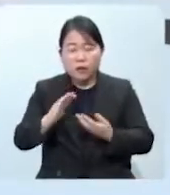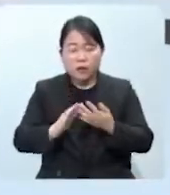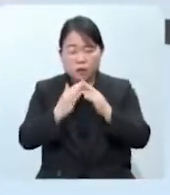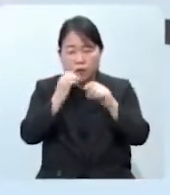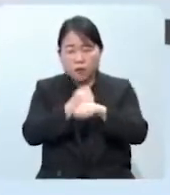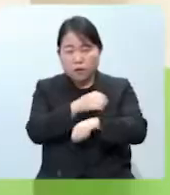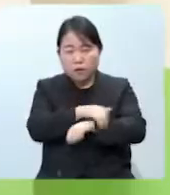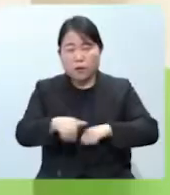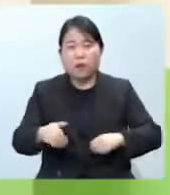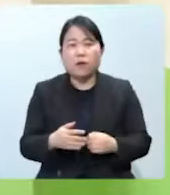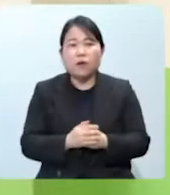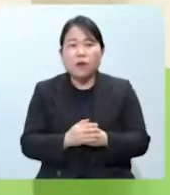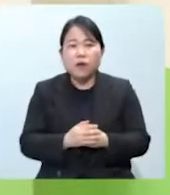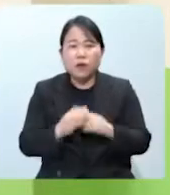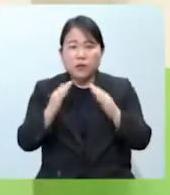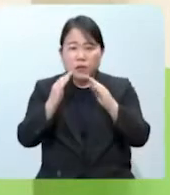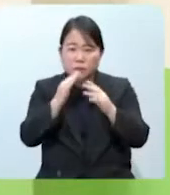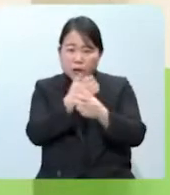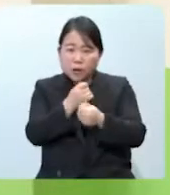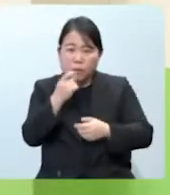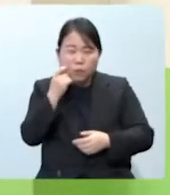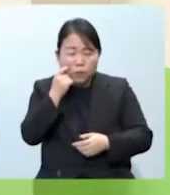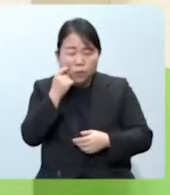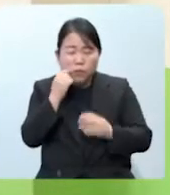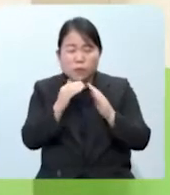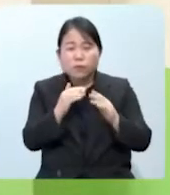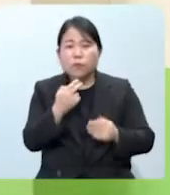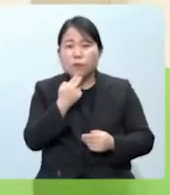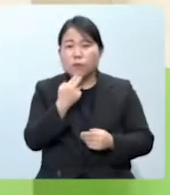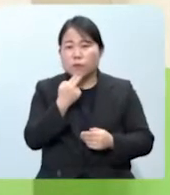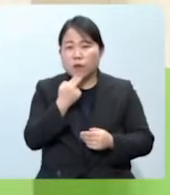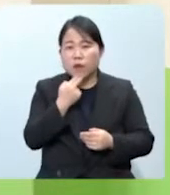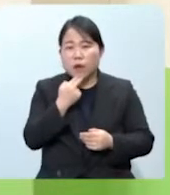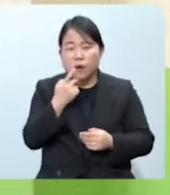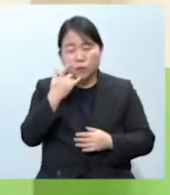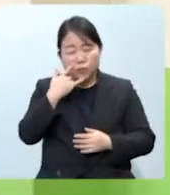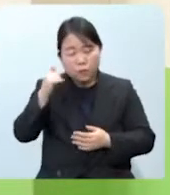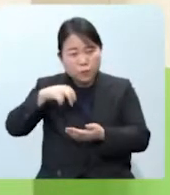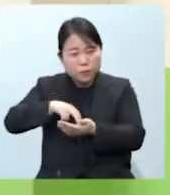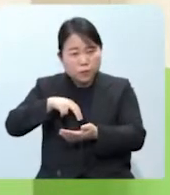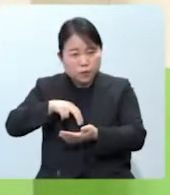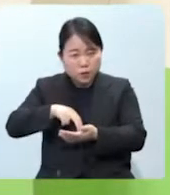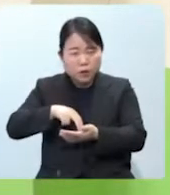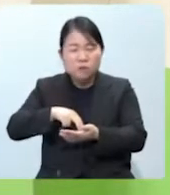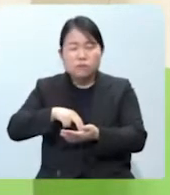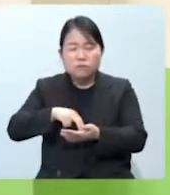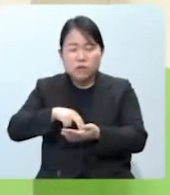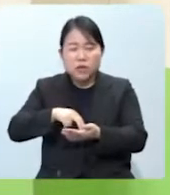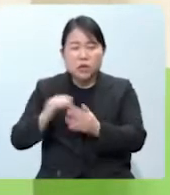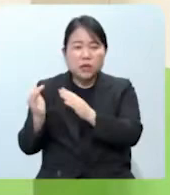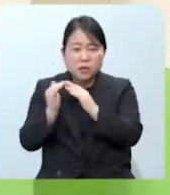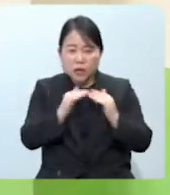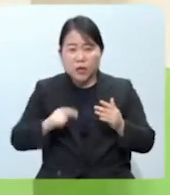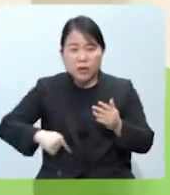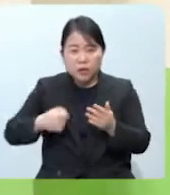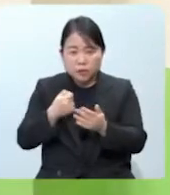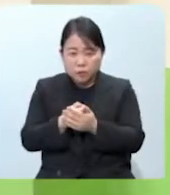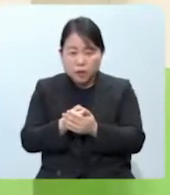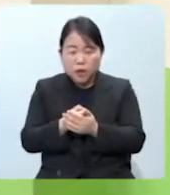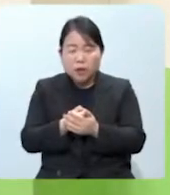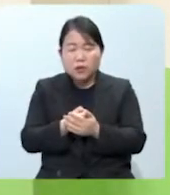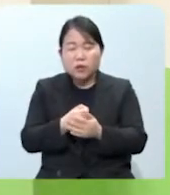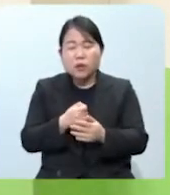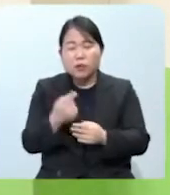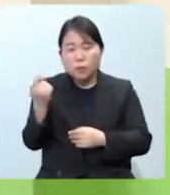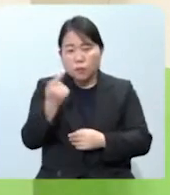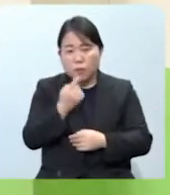계획입니다 집이 없어서 못 보내는 그런 학부모님들 한테는 이런 뭐 이사를 결심하고 실행할수 있는